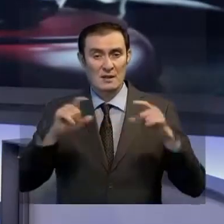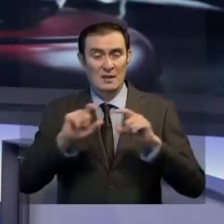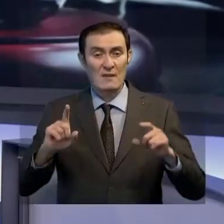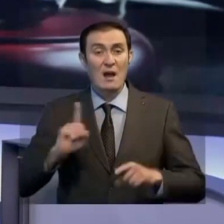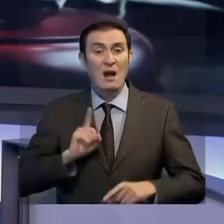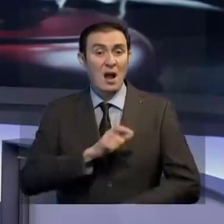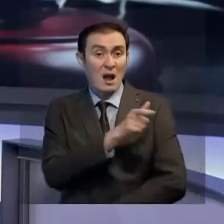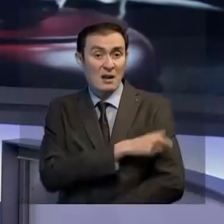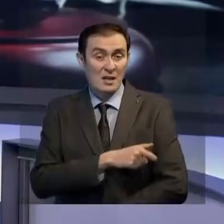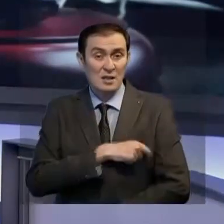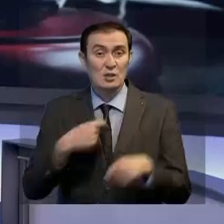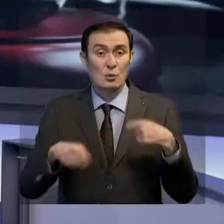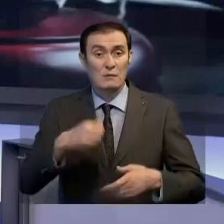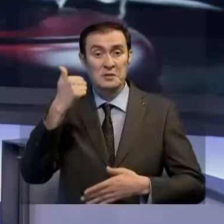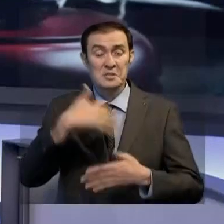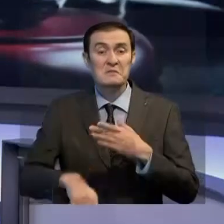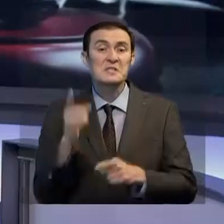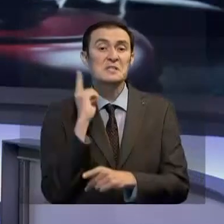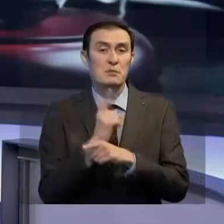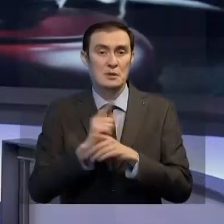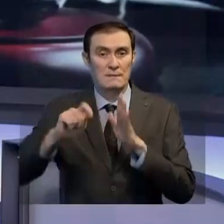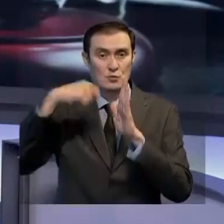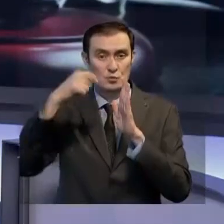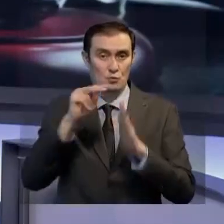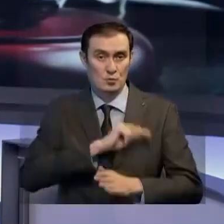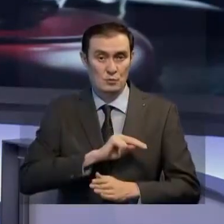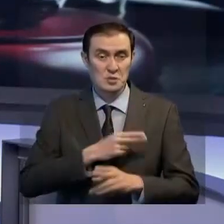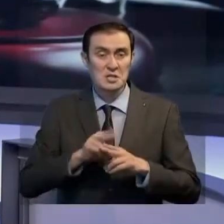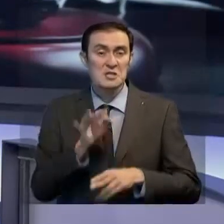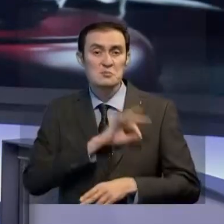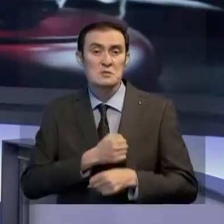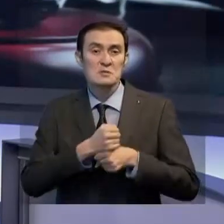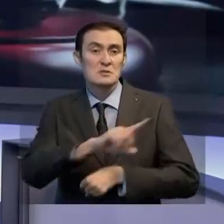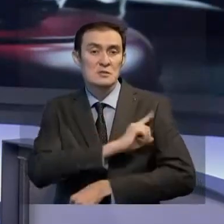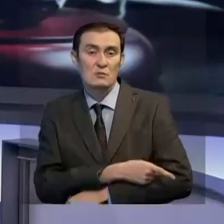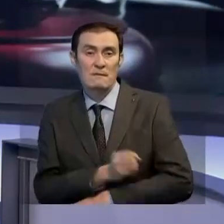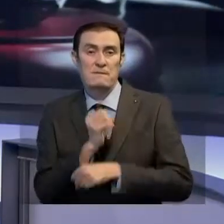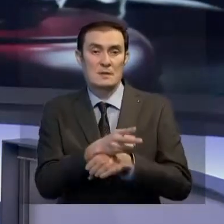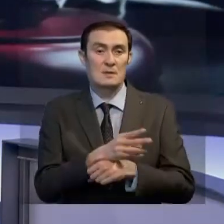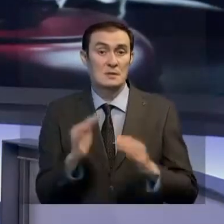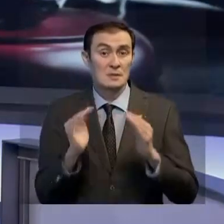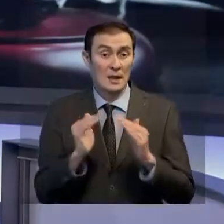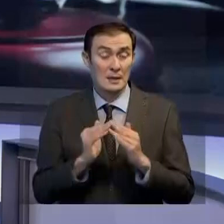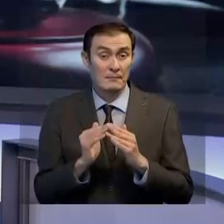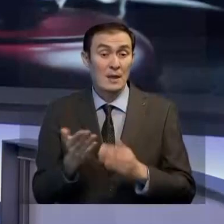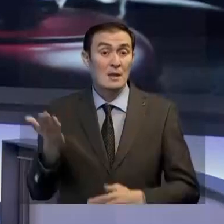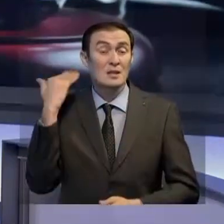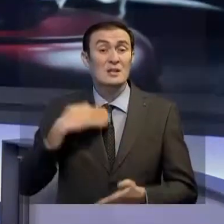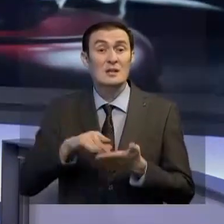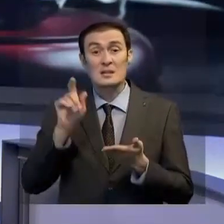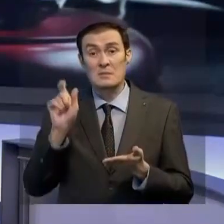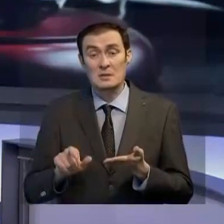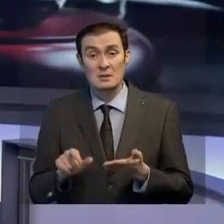нашего канала охранники одного из торговых центров запретили видеосъемку и, применив силу, вытолкнули из здания. Тогда